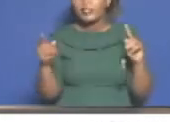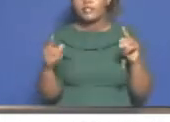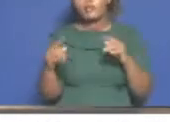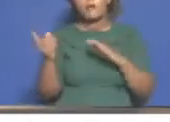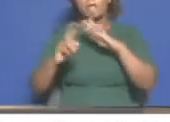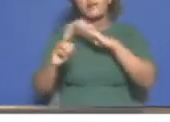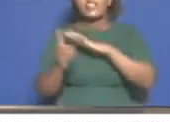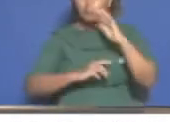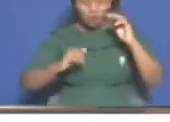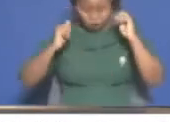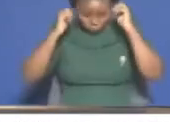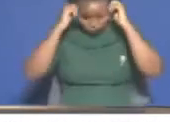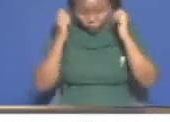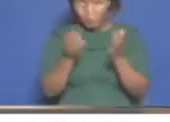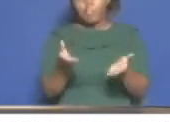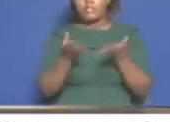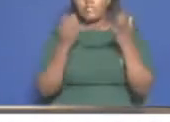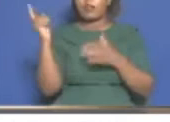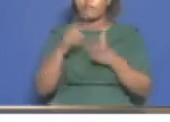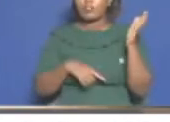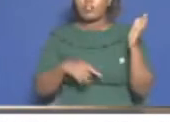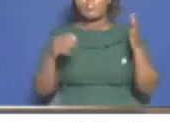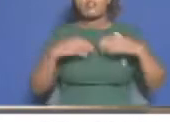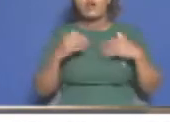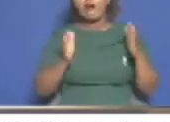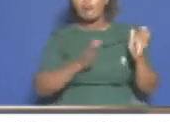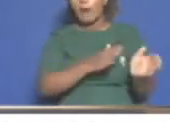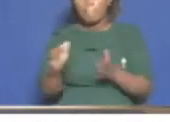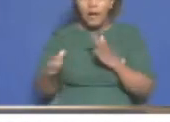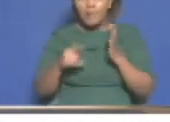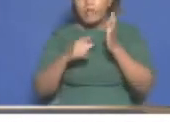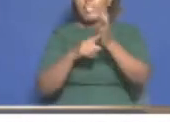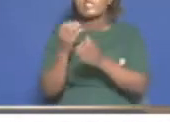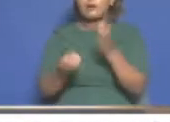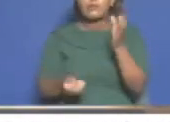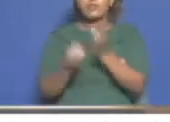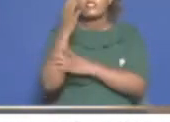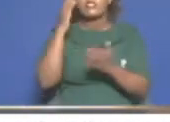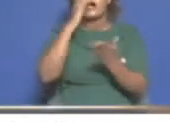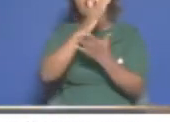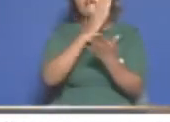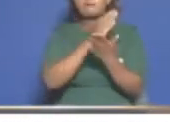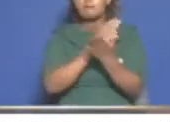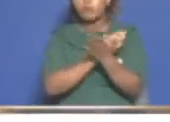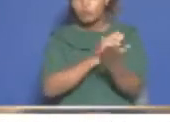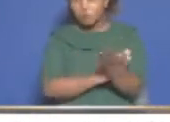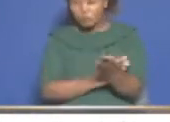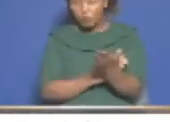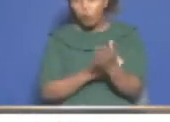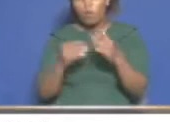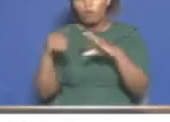elimu inapaswa kukuja na mikakati. For example, wanaanza program ya kutembea katika vyuo vikuu wakichukua